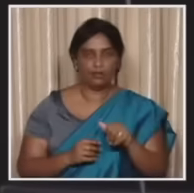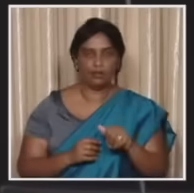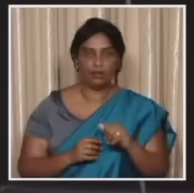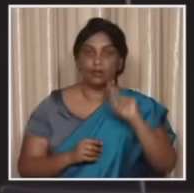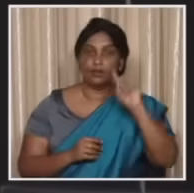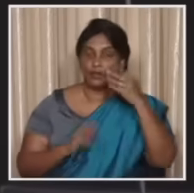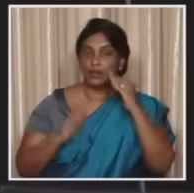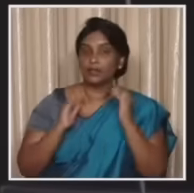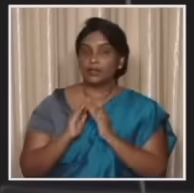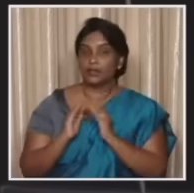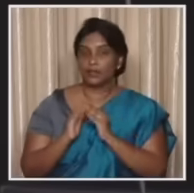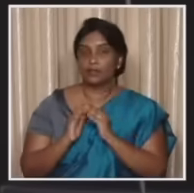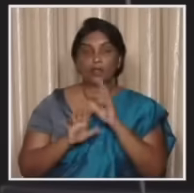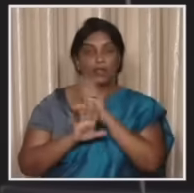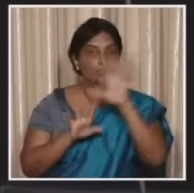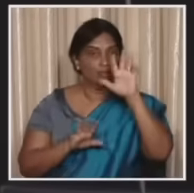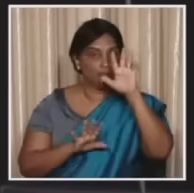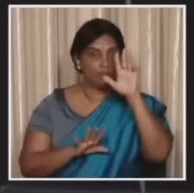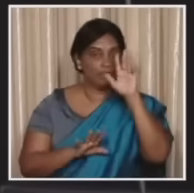පළවෙනි වටේ ගෙවල්